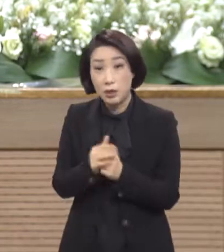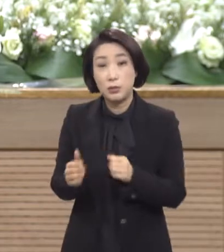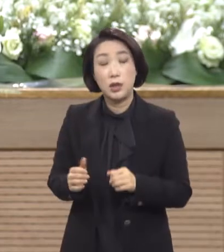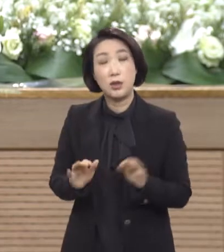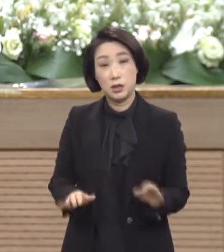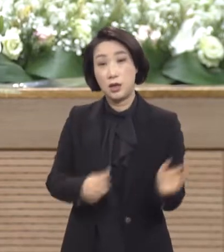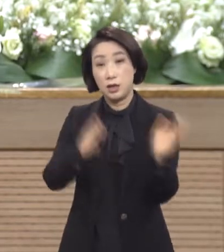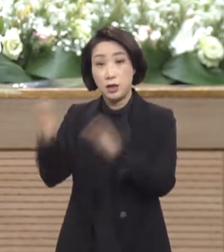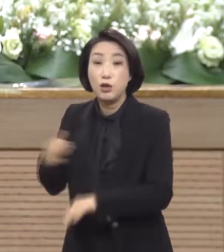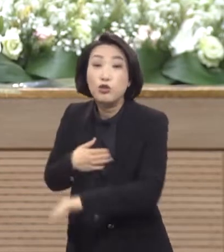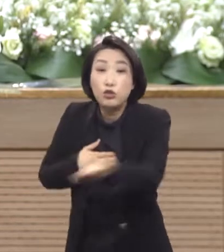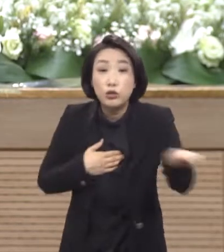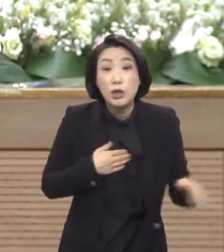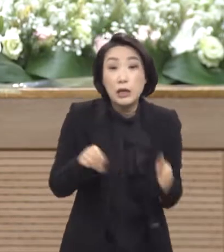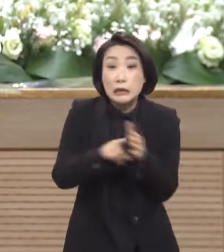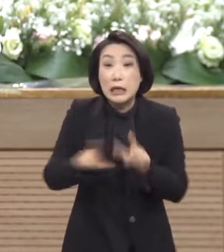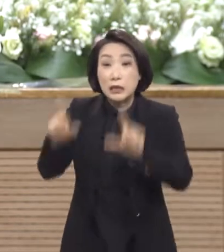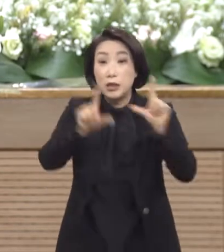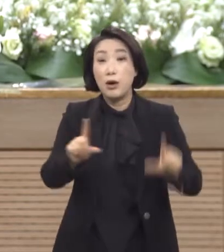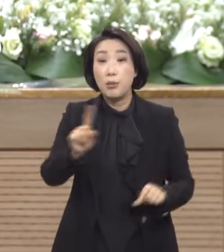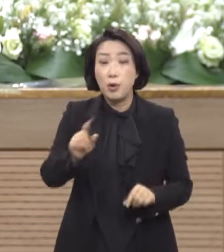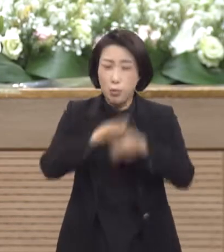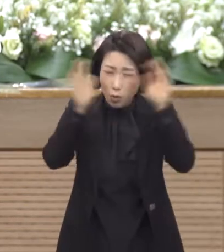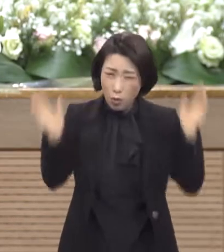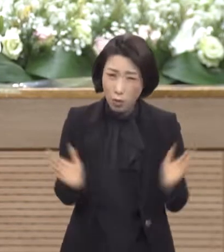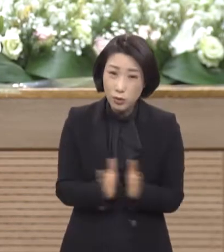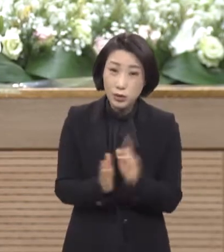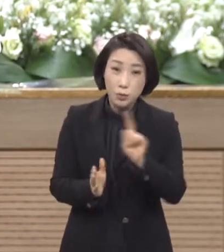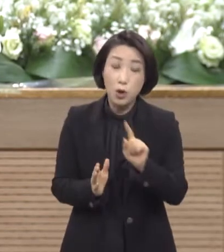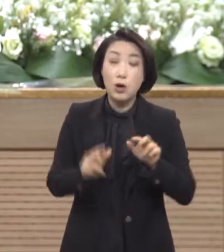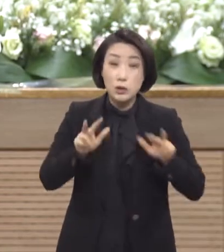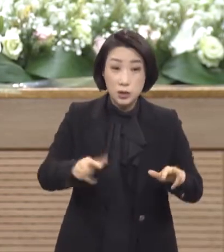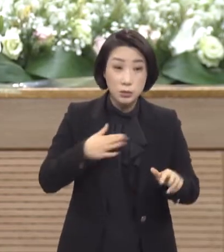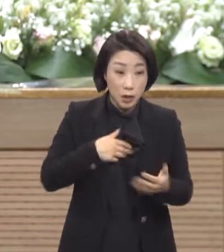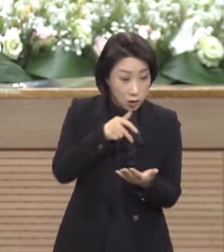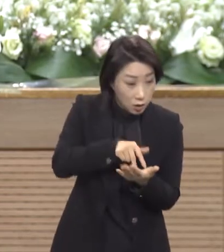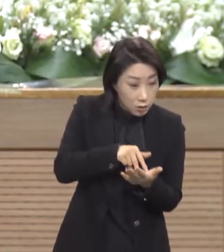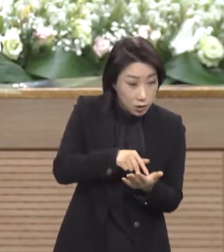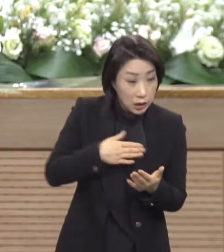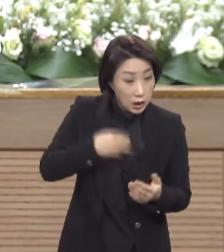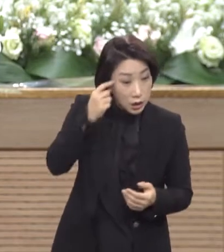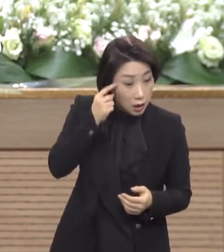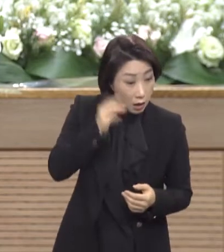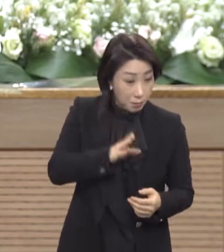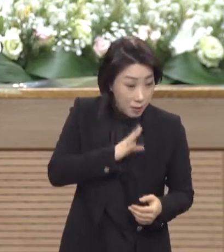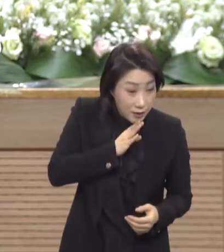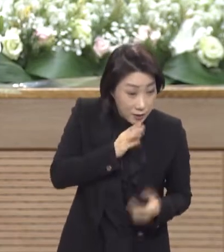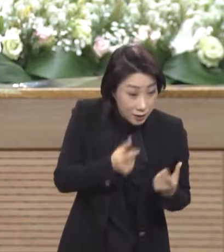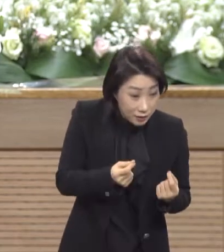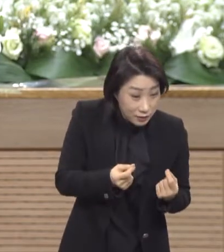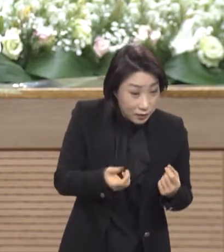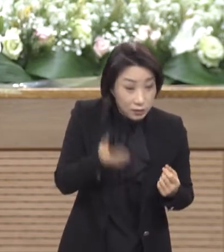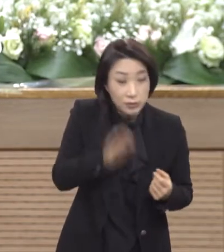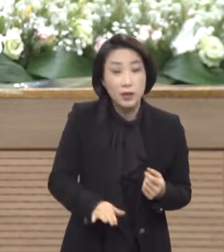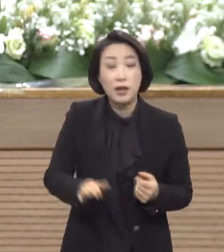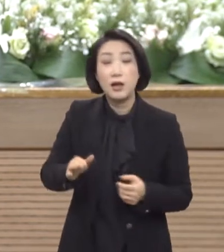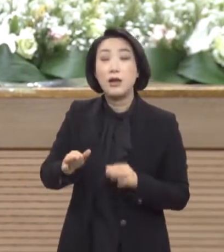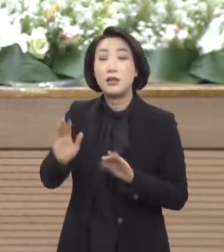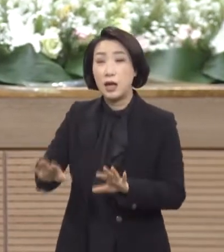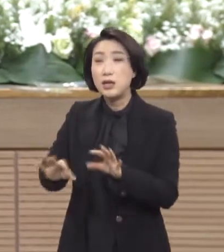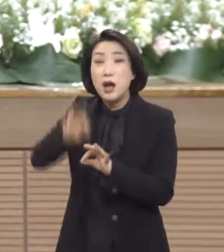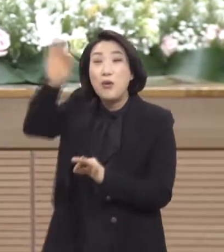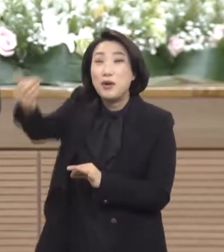우리 신앙생활은 모든 것이 현실 속에서 내 생각이 맞은 것 같아도